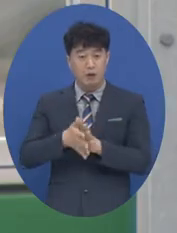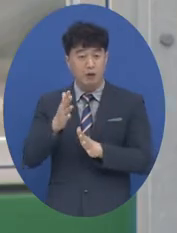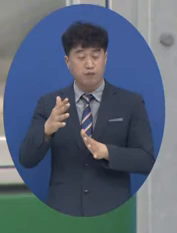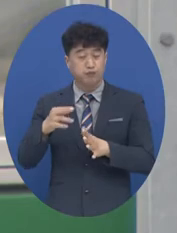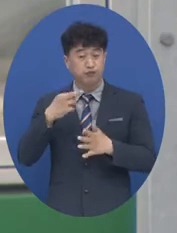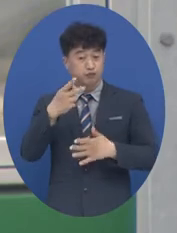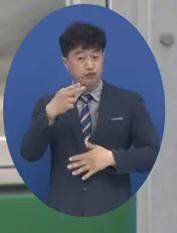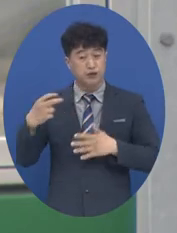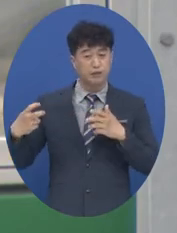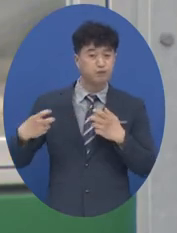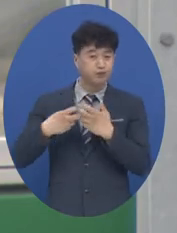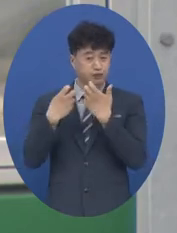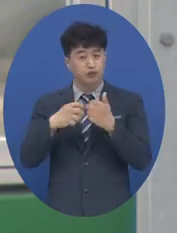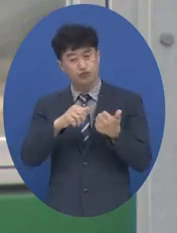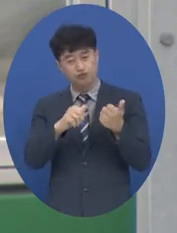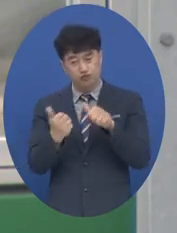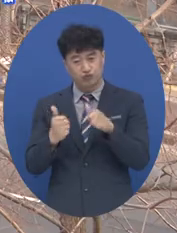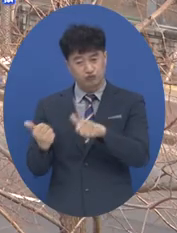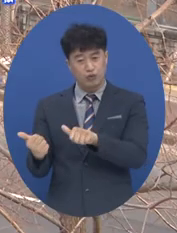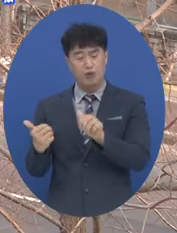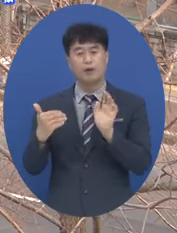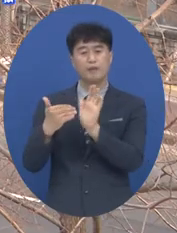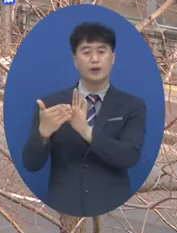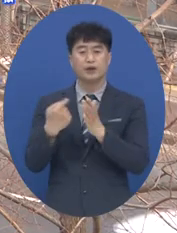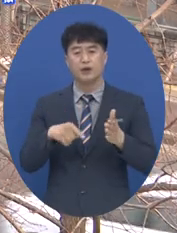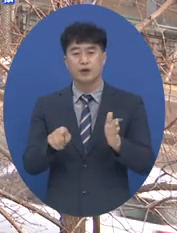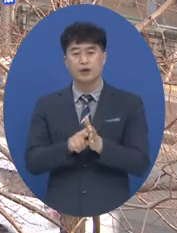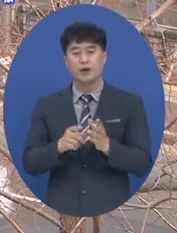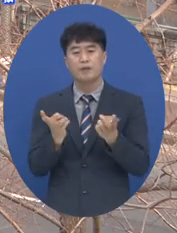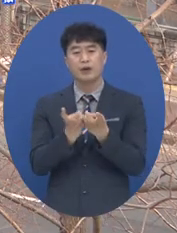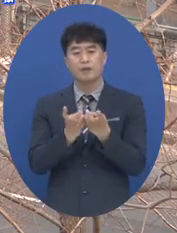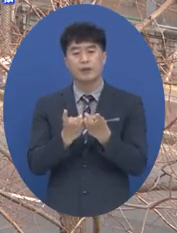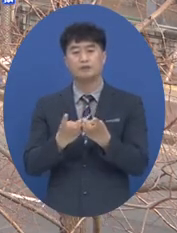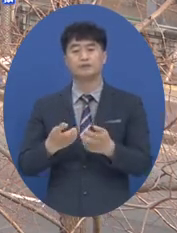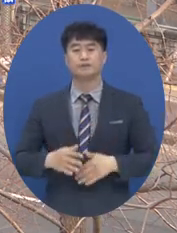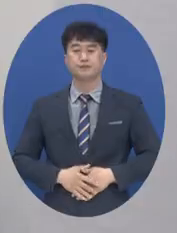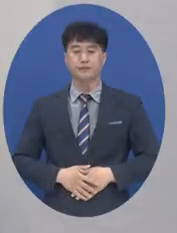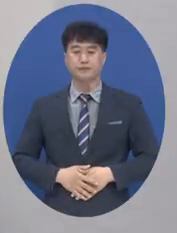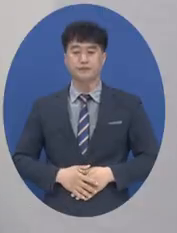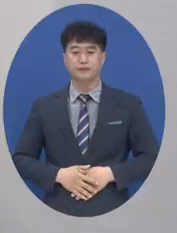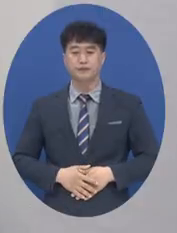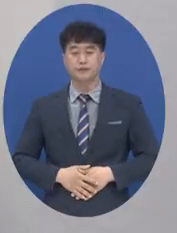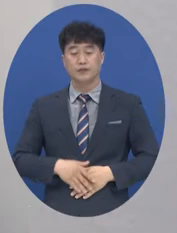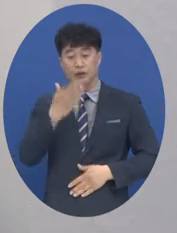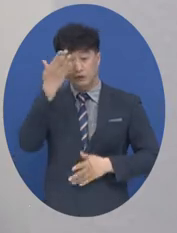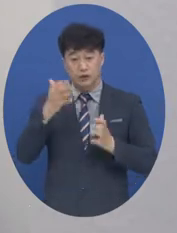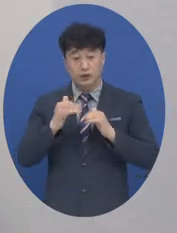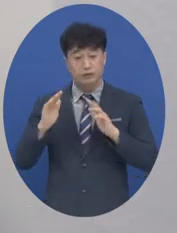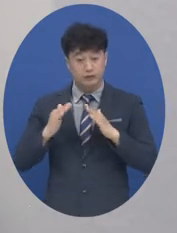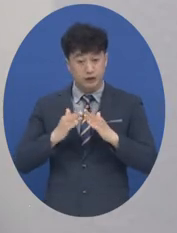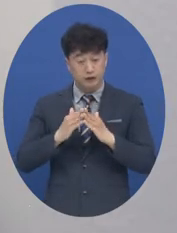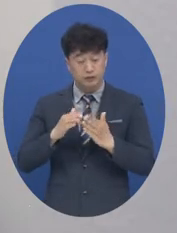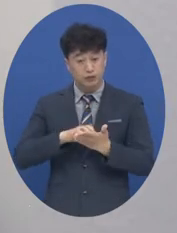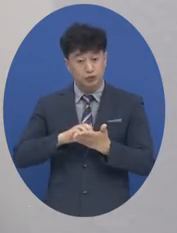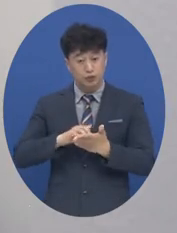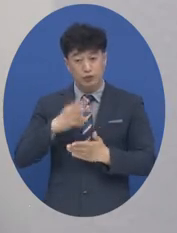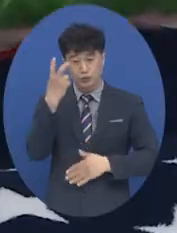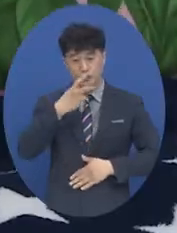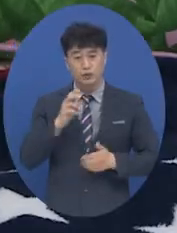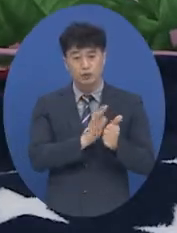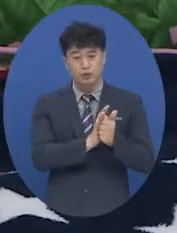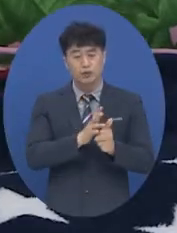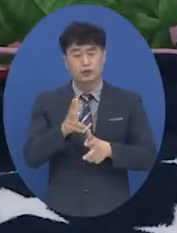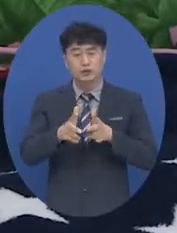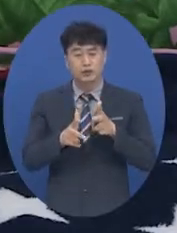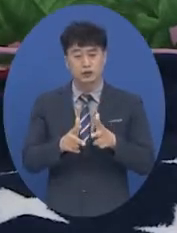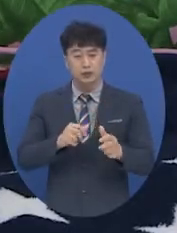투명 방음벽에 부딪혀 폐사하는 것을 막기 위한 대책을 담고 있습니다. 청년 주거 수요 조사와 지원 사업